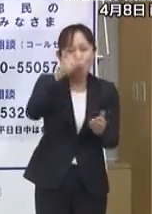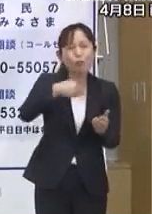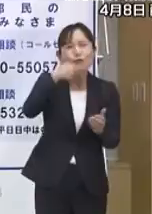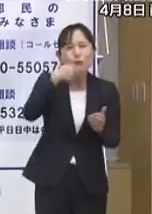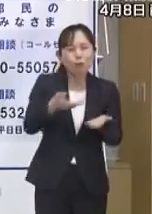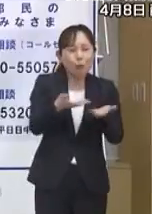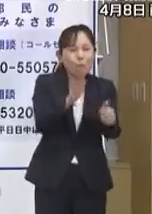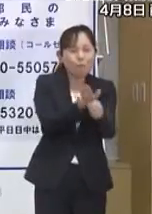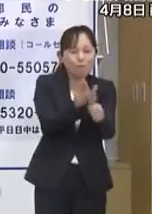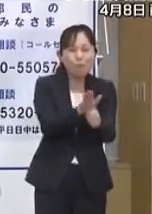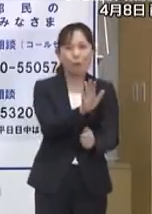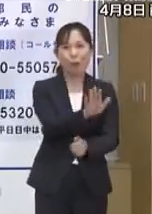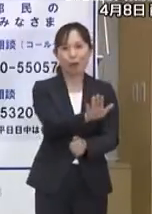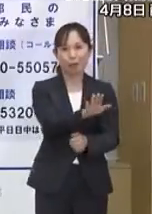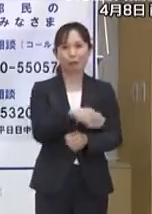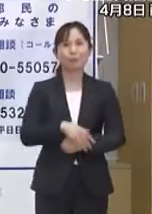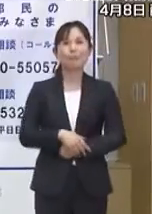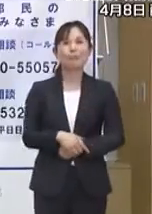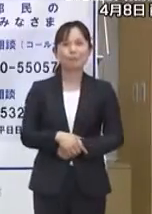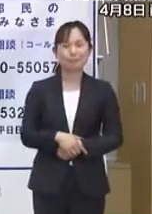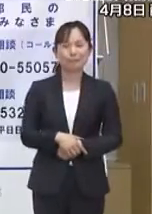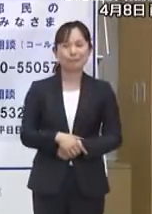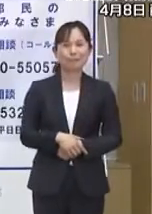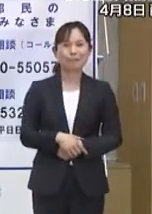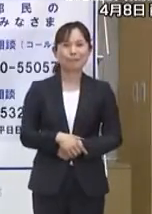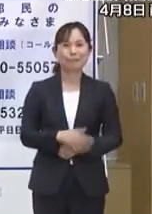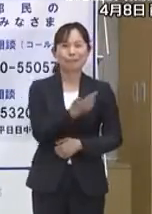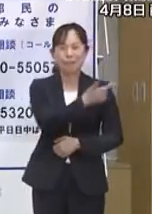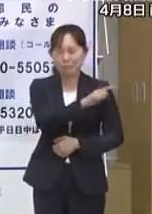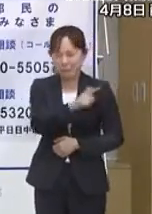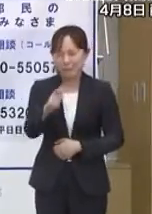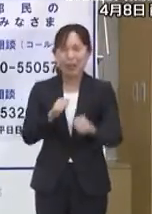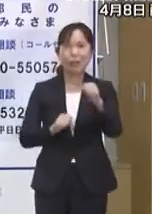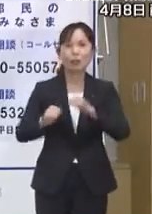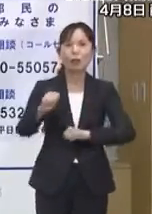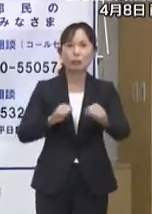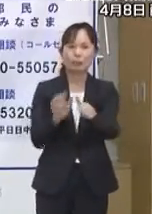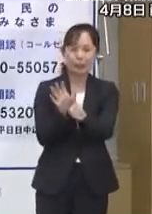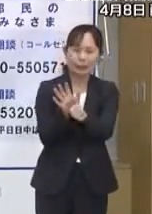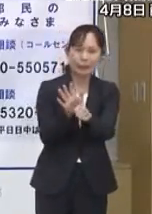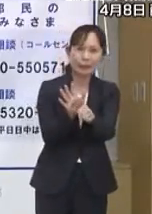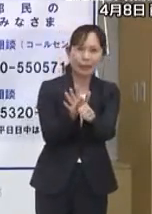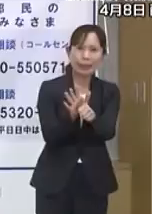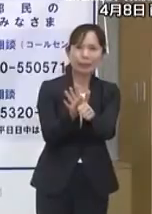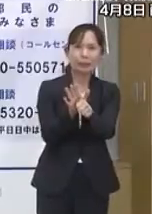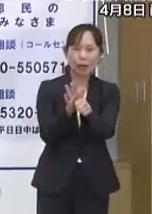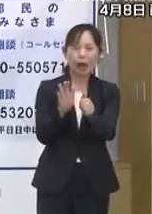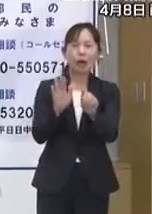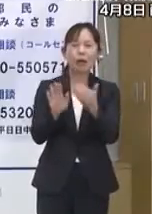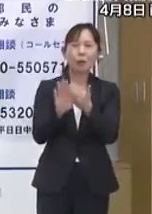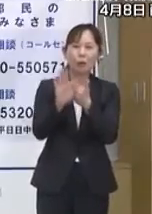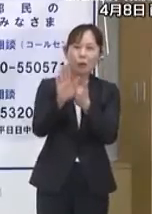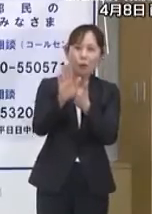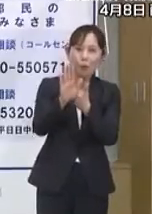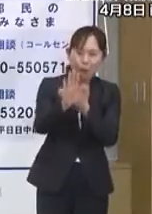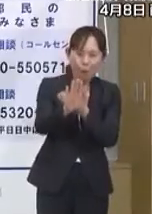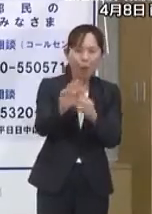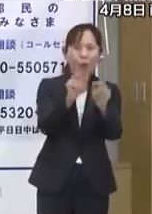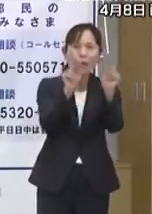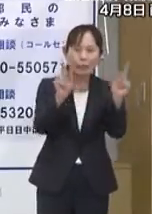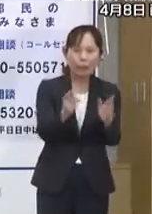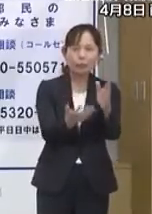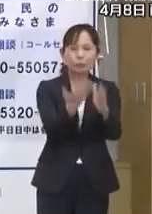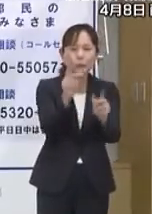いうことでございますこうした取り組みや支援についても今後も次々と新たな